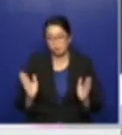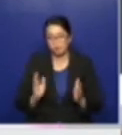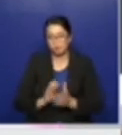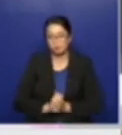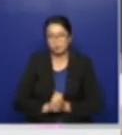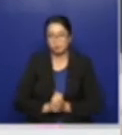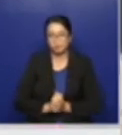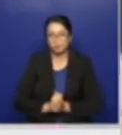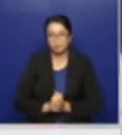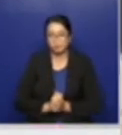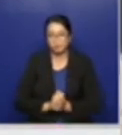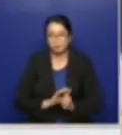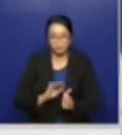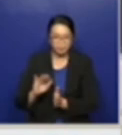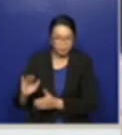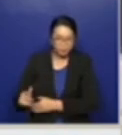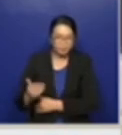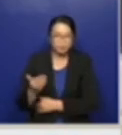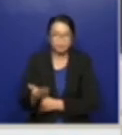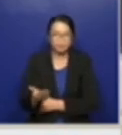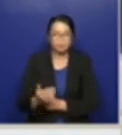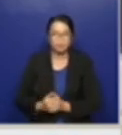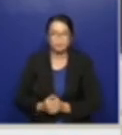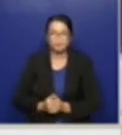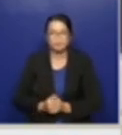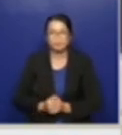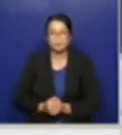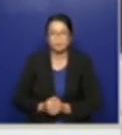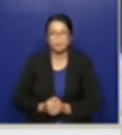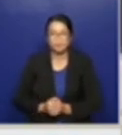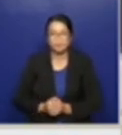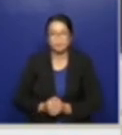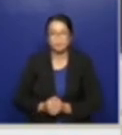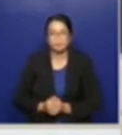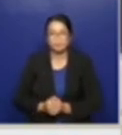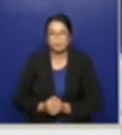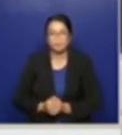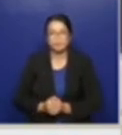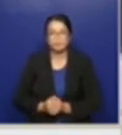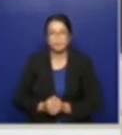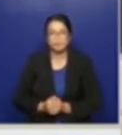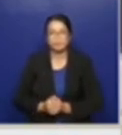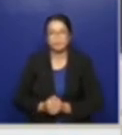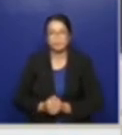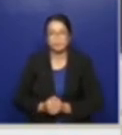ขอบคุณครับต่อไปเชิญท่านอุบลศักดิ์บุรุษงามกัน กราบเรียนท่านประธาน